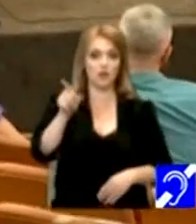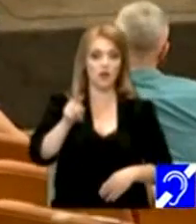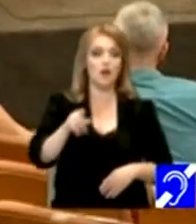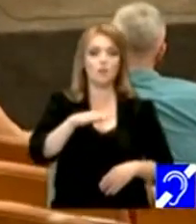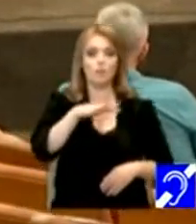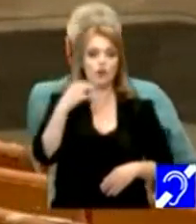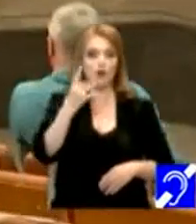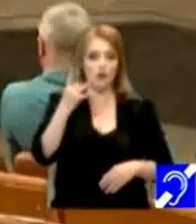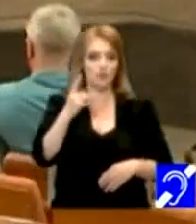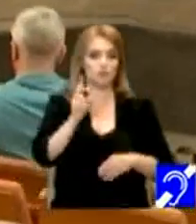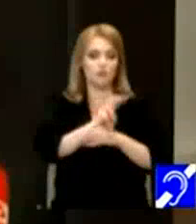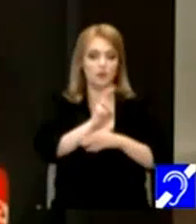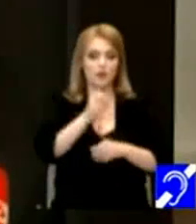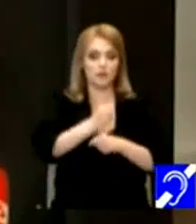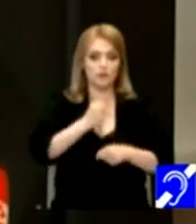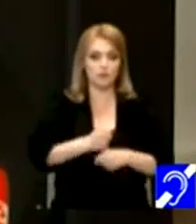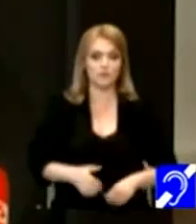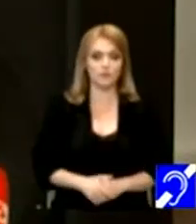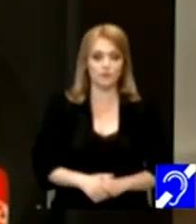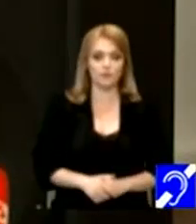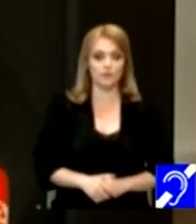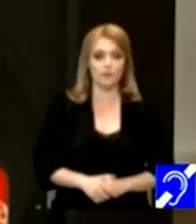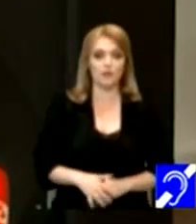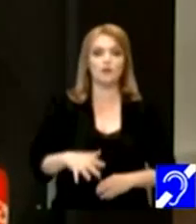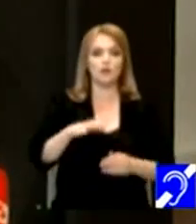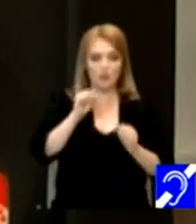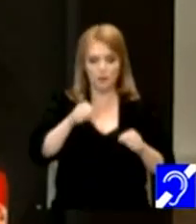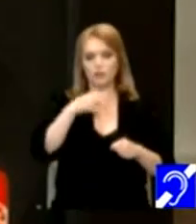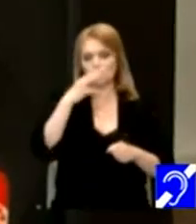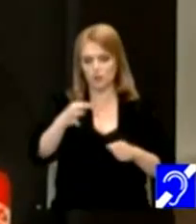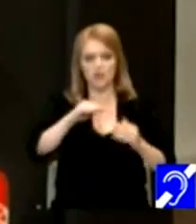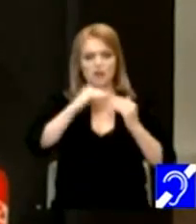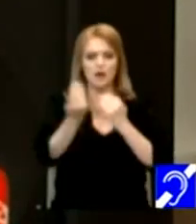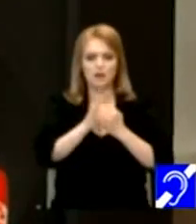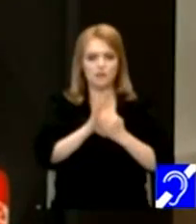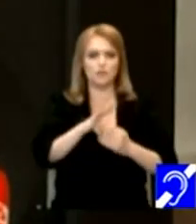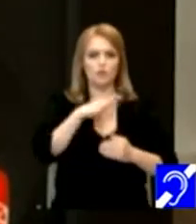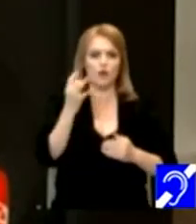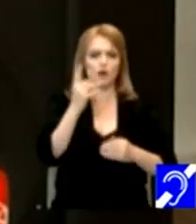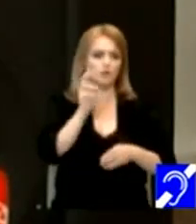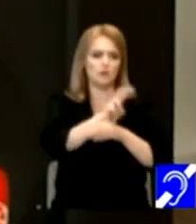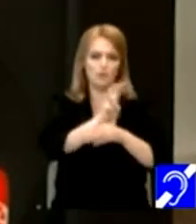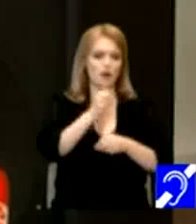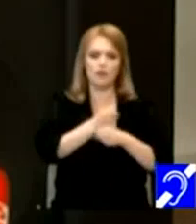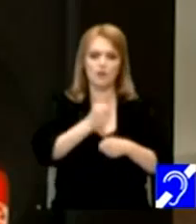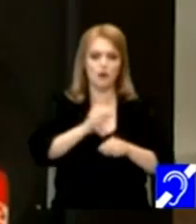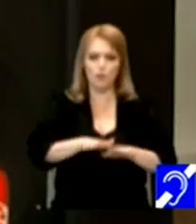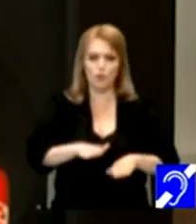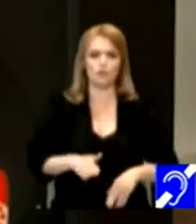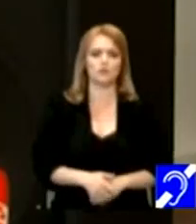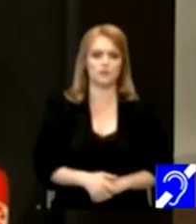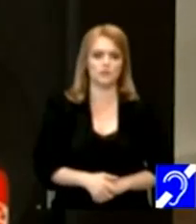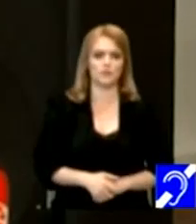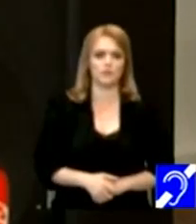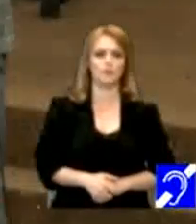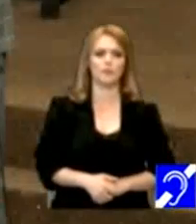lipsit nemotivat de la serviciu. Pot concret enumera și nu mă ascund după restanțele viceprimarului Victor Chironda pe fiecare punct și